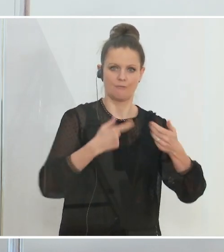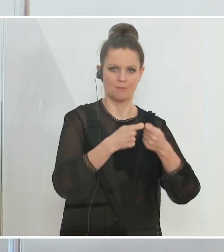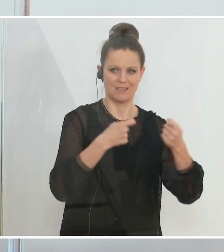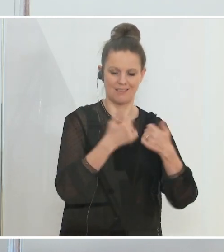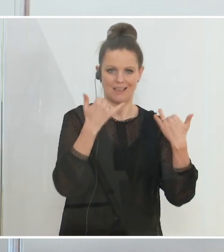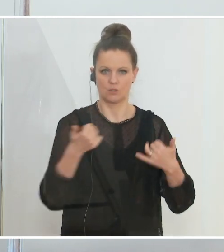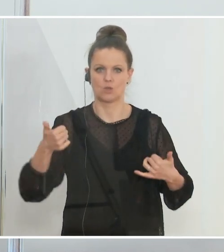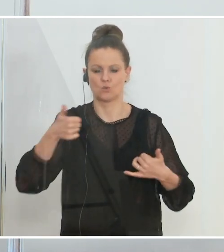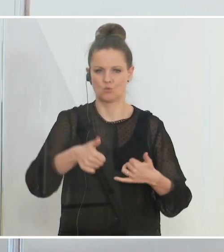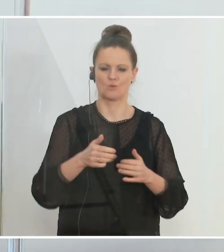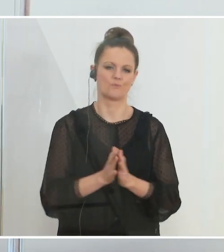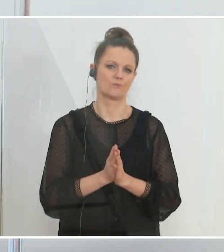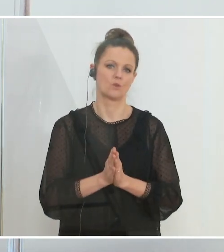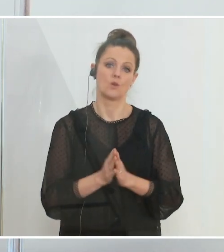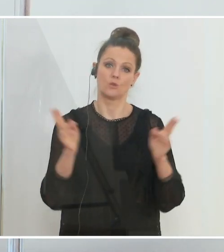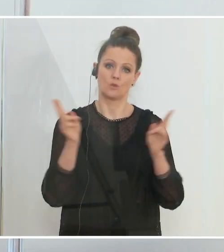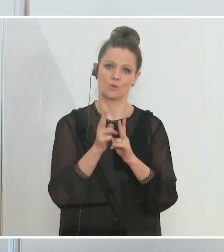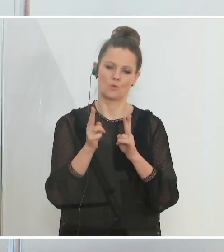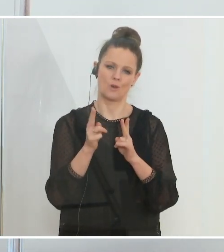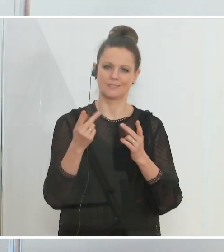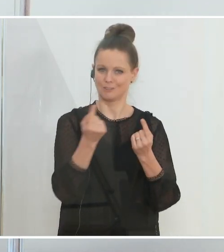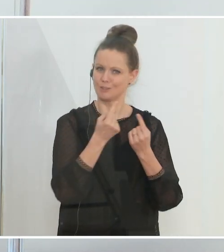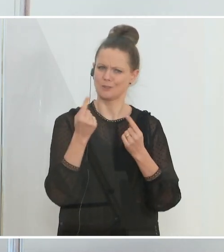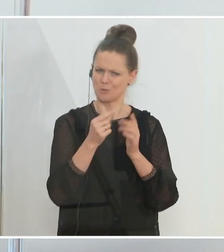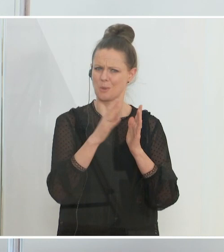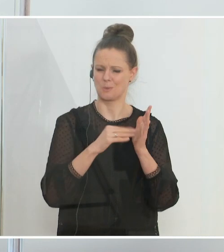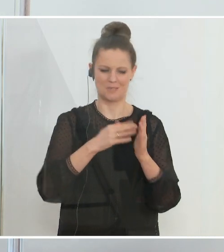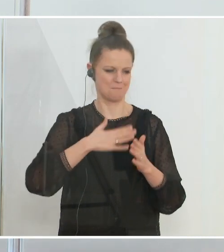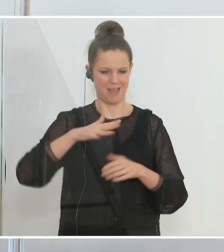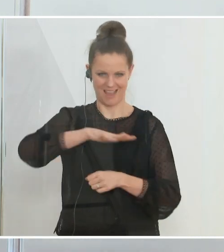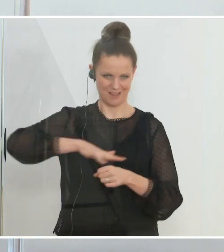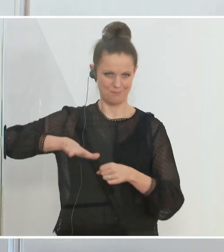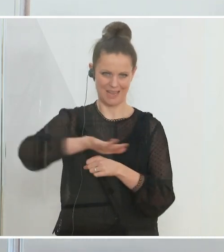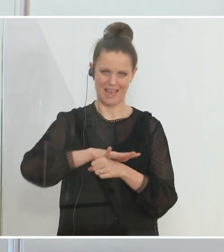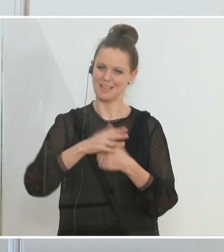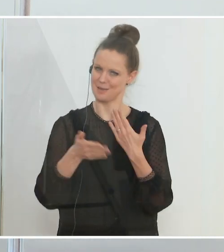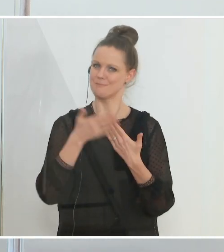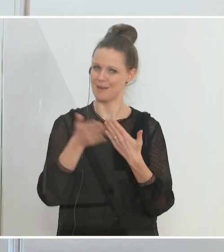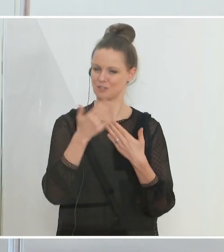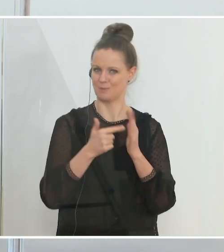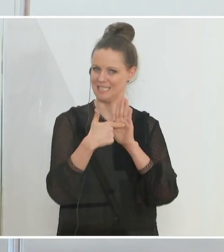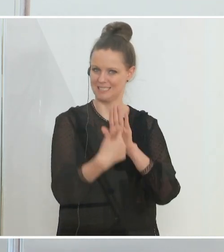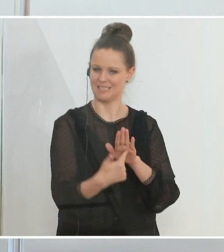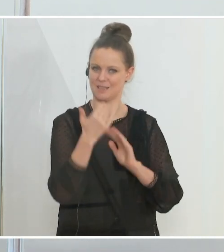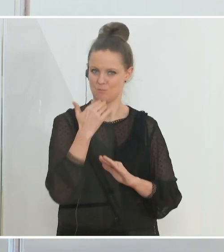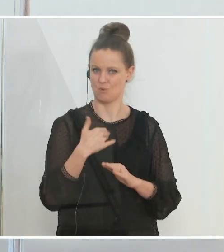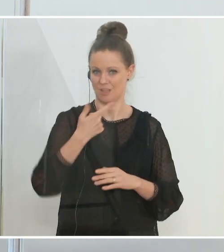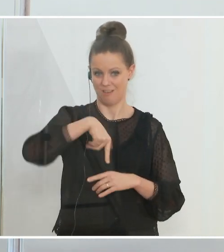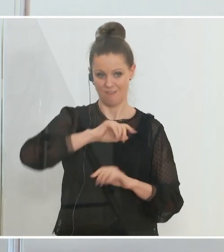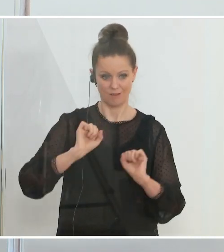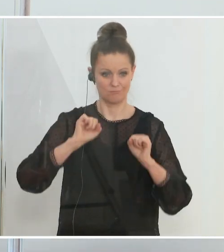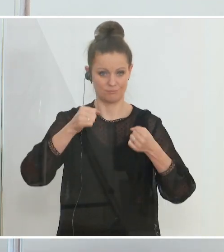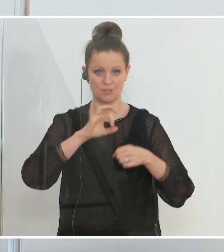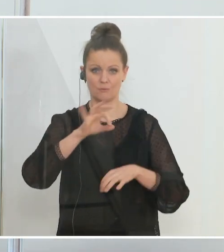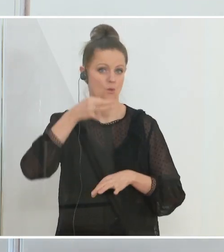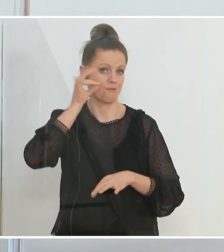vielleicht erlauben Sie mir, dass ich die Gelegenheit nutze, einfach nur aus meinem Ressort auch beispielhaft darzulegen, was wir tun, um